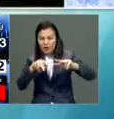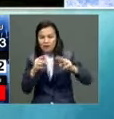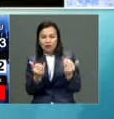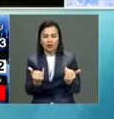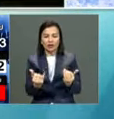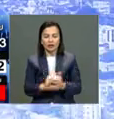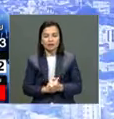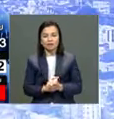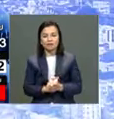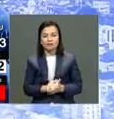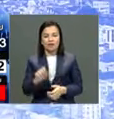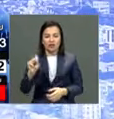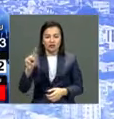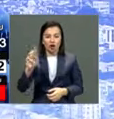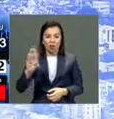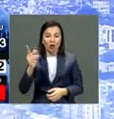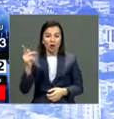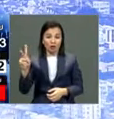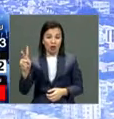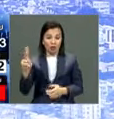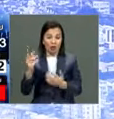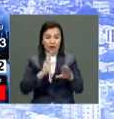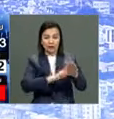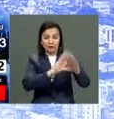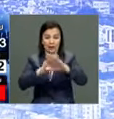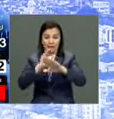ทั้งสิ้นนะครับทางทางเรานะครับกระทรวงดิจิตอลเพื่อศิษย์และสังคมนะครับกำลังดำเนินการทางกฎหมายนะครับแล้วก็เพื่อครับป้องกันไม่ให้เกิดเหตุการณ์นี้อีกนะครับก็อยู่ระหว่างการสืบสวนสอบสวนนะครับทั้ง2พ.ค.ก็ได้แจ้งแล้วบอกว่าต้องดำเนินการทางกฎหมายอย่างสุด